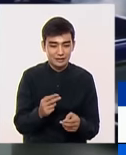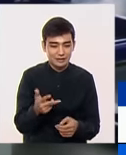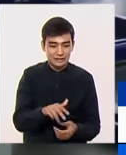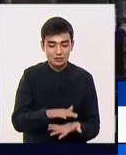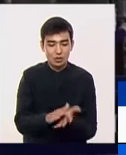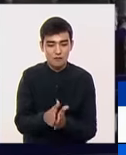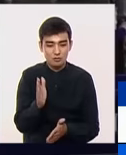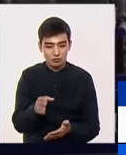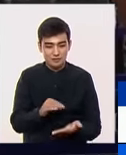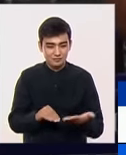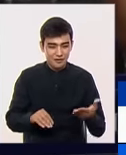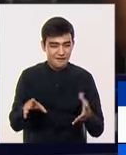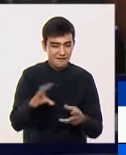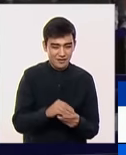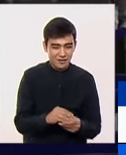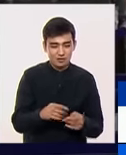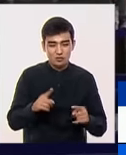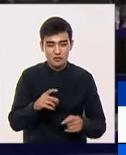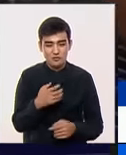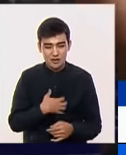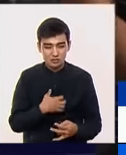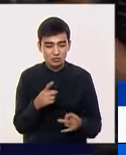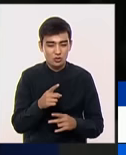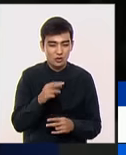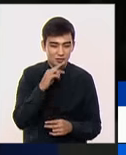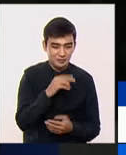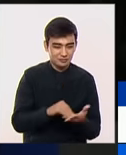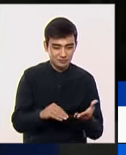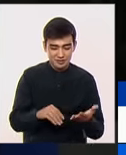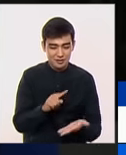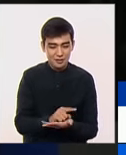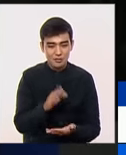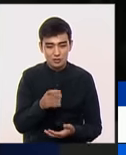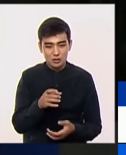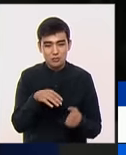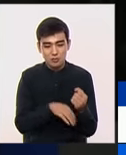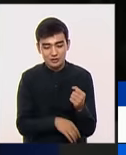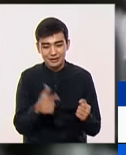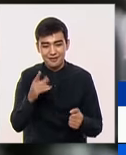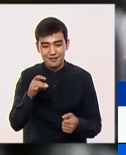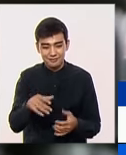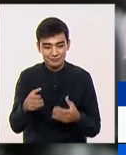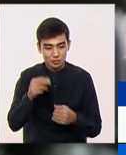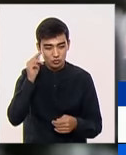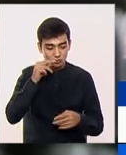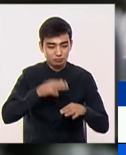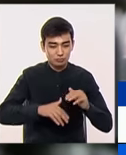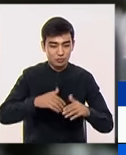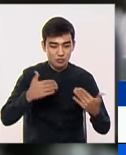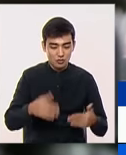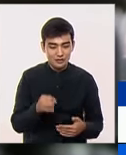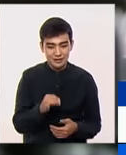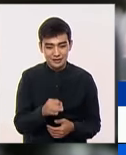будут прописаны все форс-мажорные обстоятельства но вот обязательств отработать грант после обучения именно на этом предприятии у